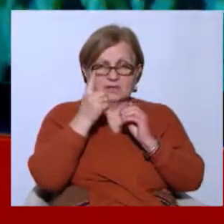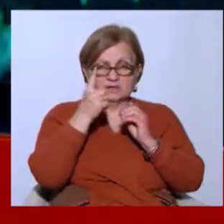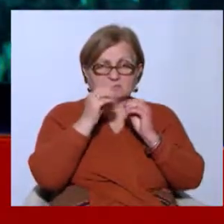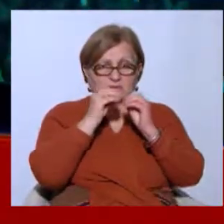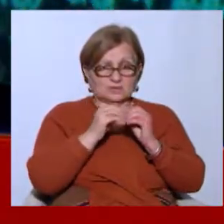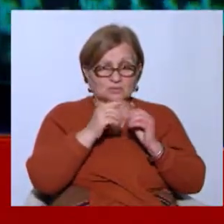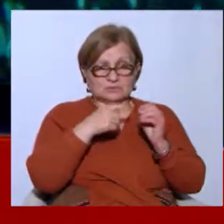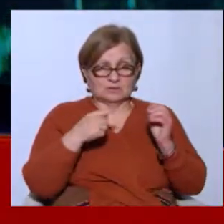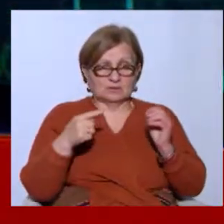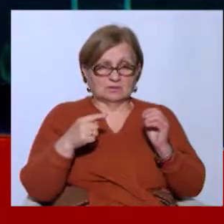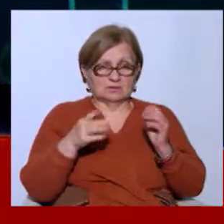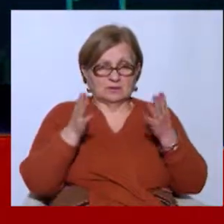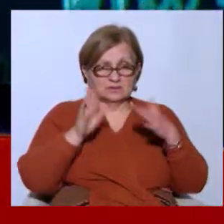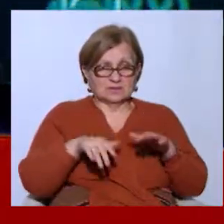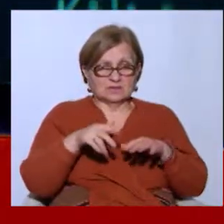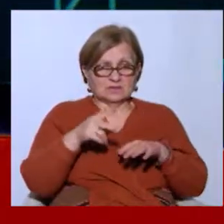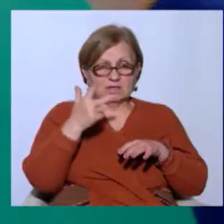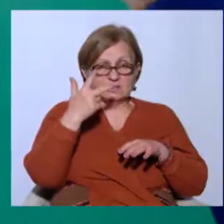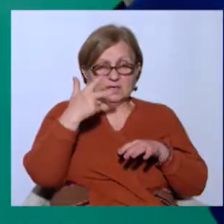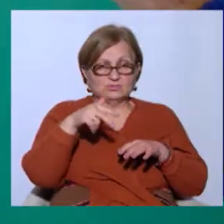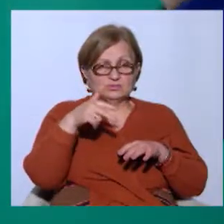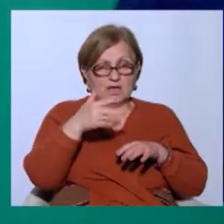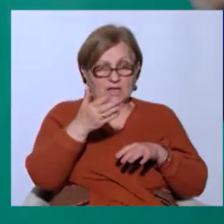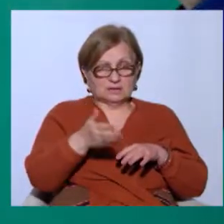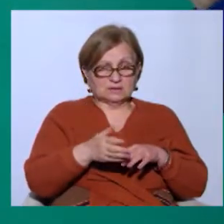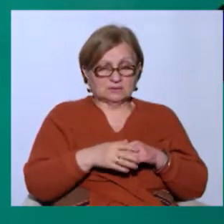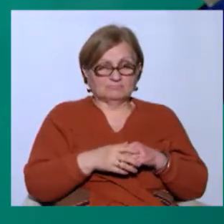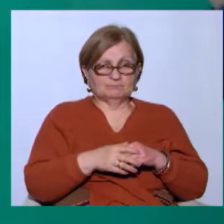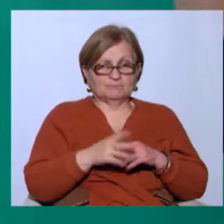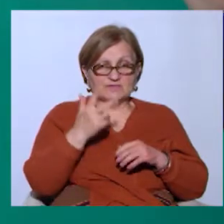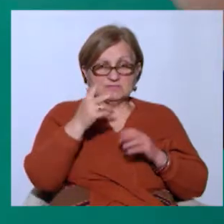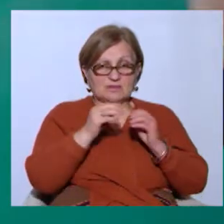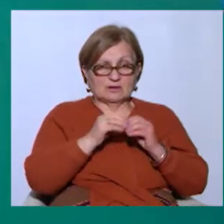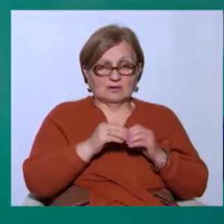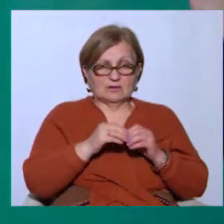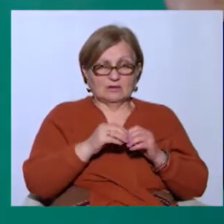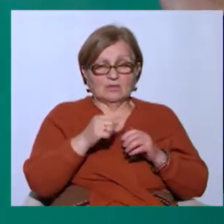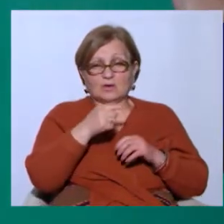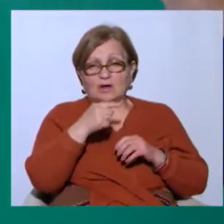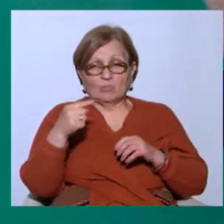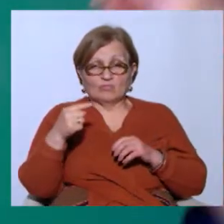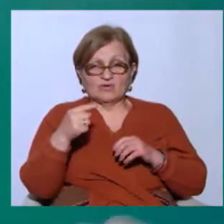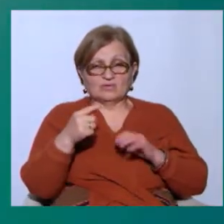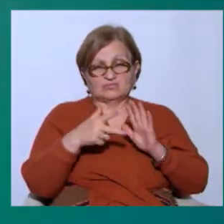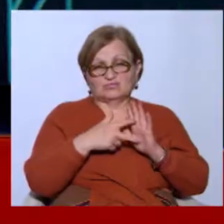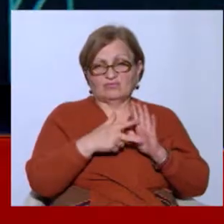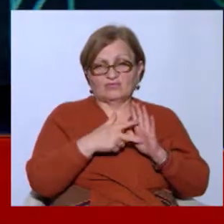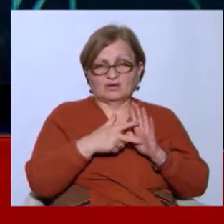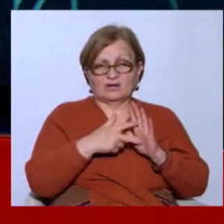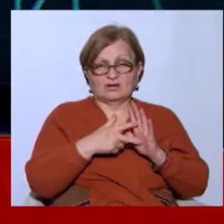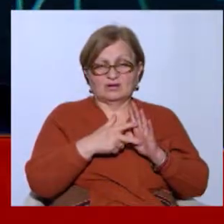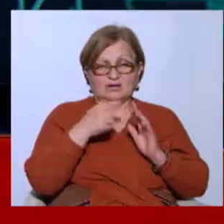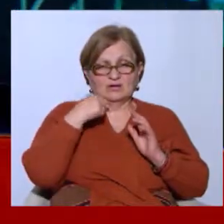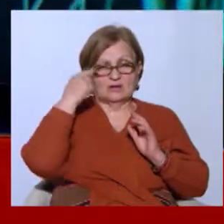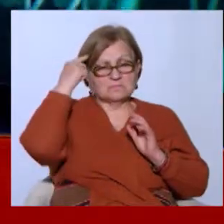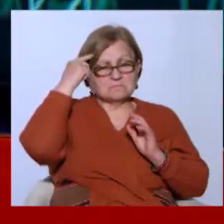1 ათეულს, მაშინ მე დამჩება 3 ათეული. და 3 ათეულს უნდა დავაკლო 8. ახლა